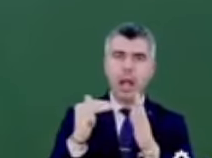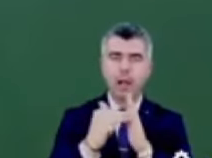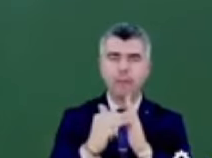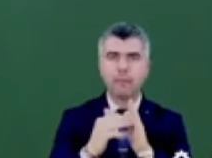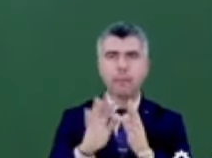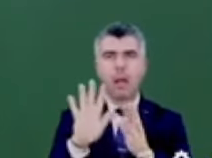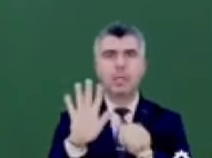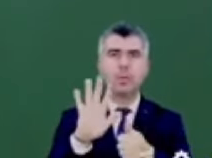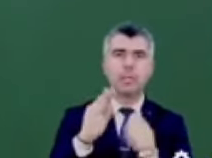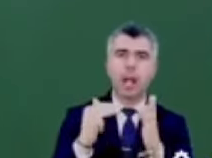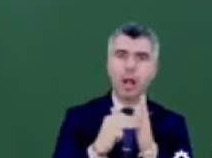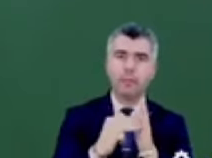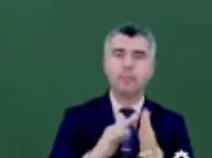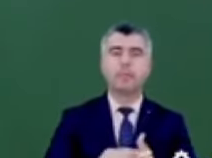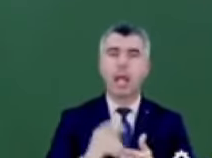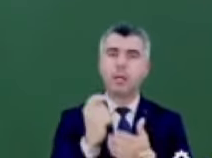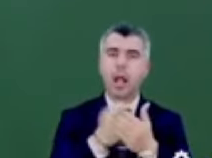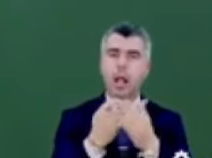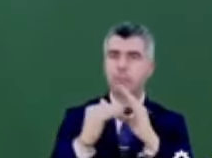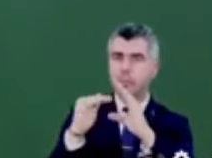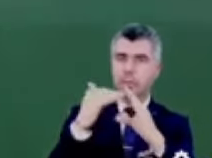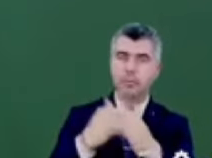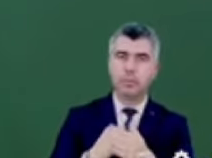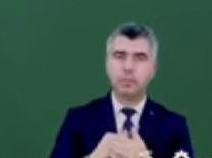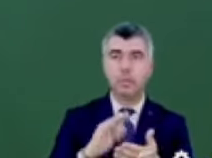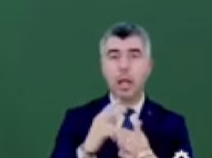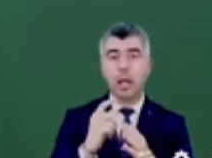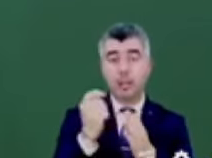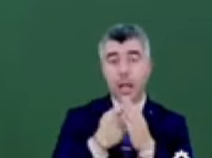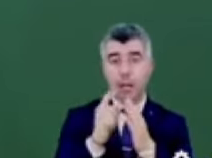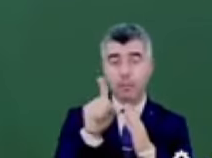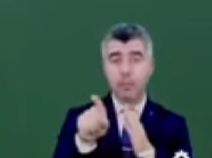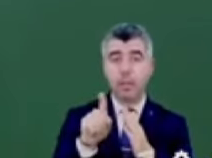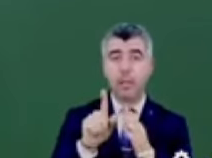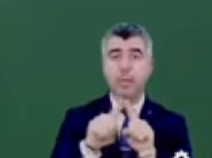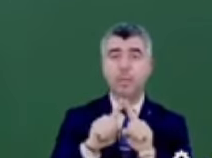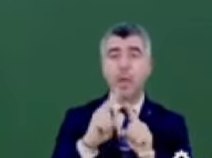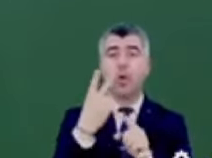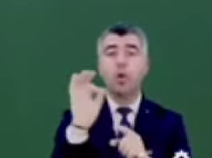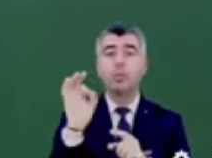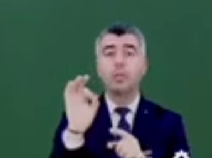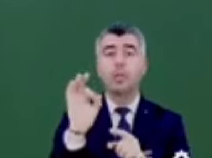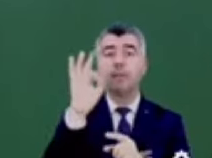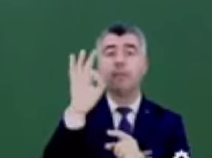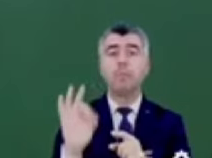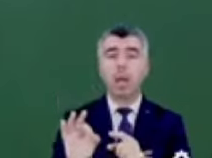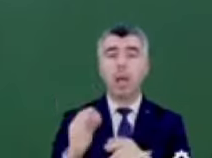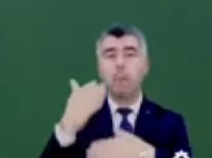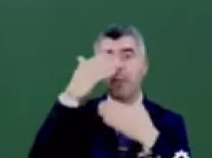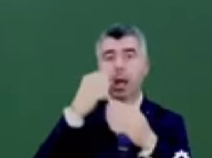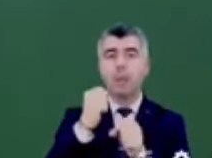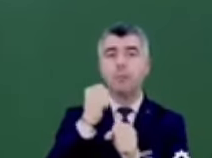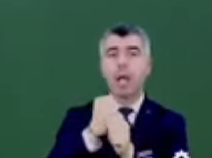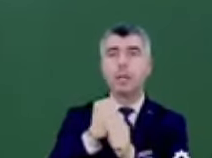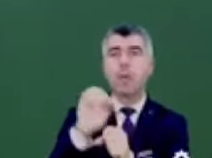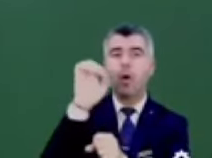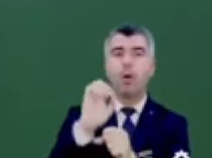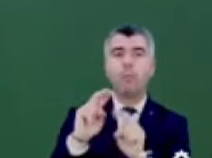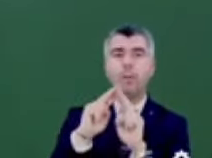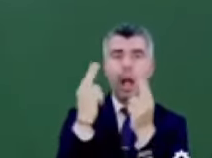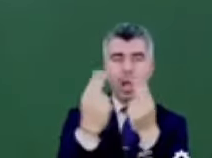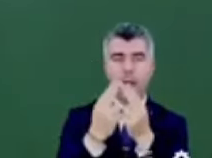طلب هذه الطلبات 20% منهم تمثل مغاربه العالم الذين يرغبون في اقتناء